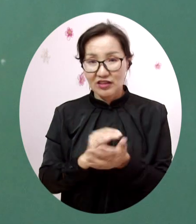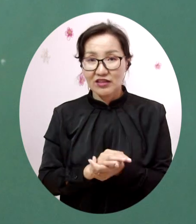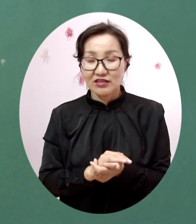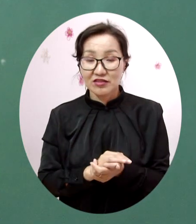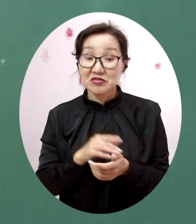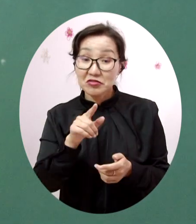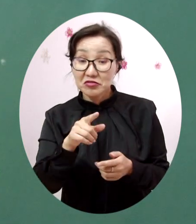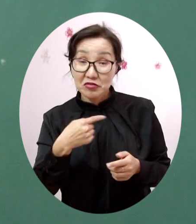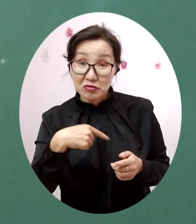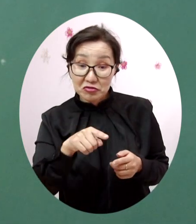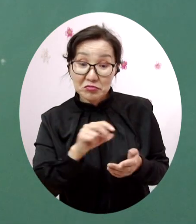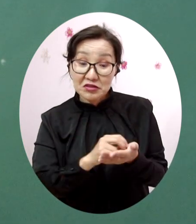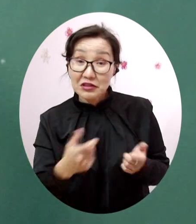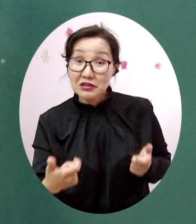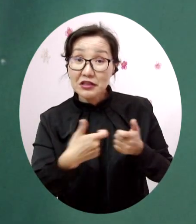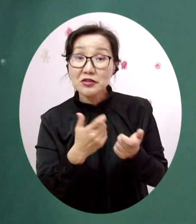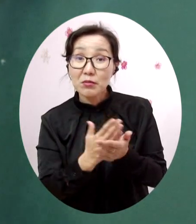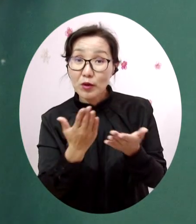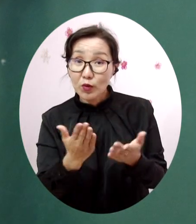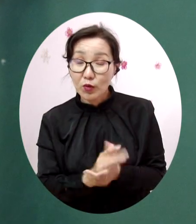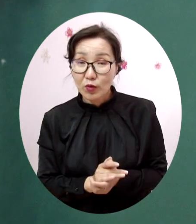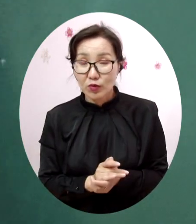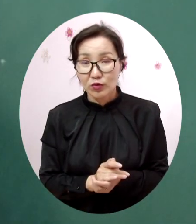16. Чиний нүксэнтэй таарч байна уу?